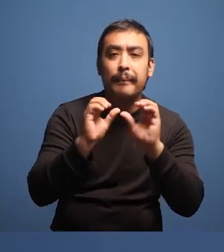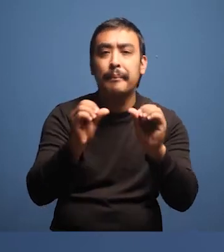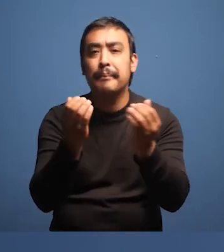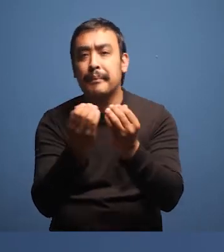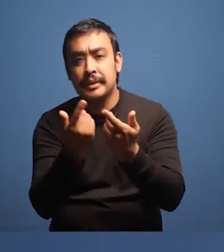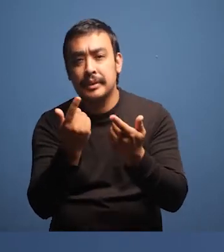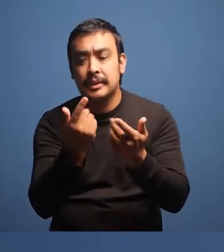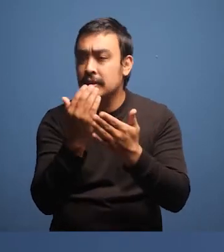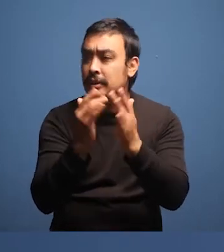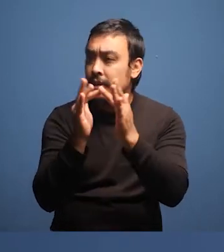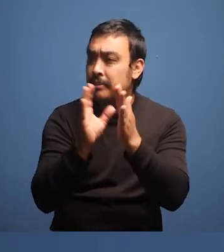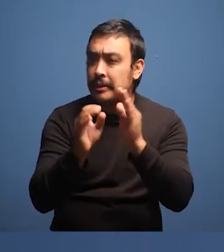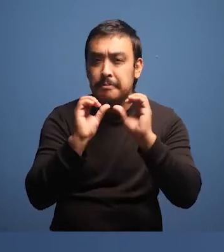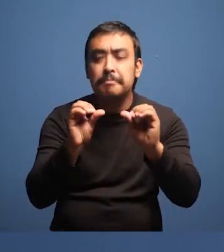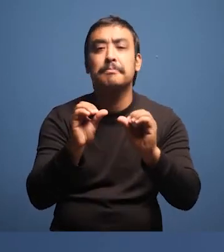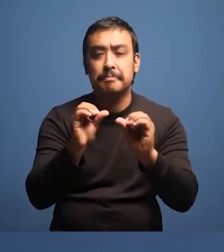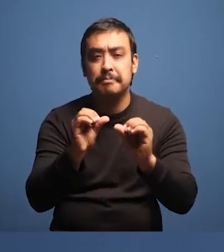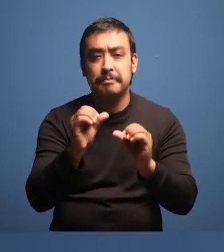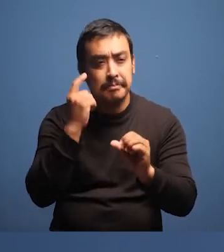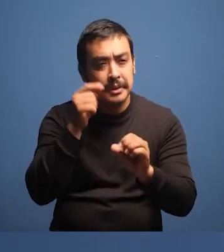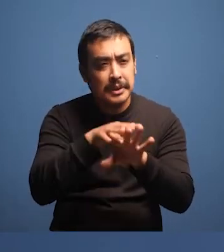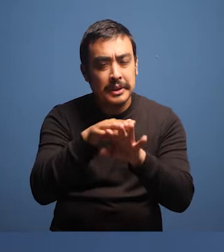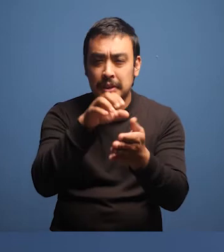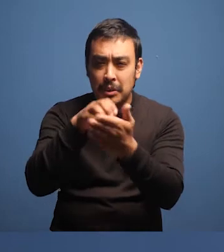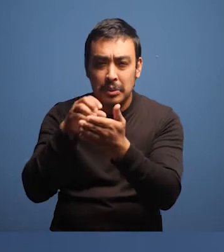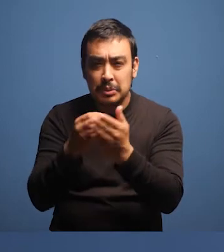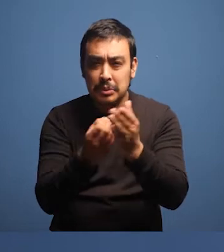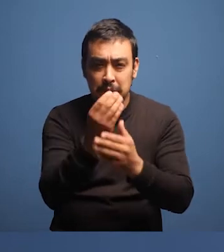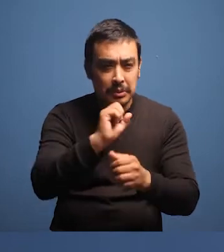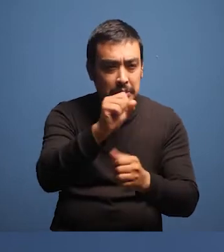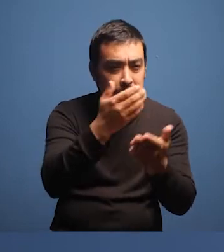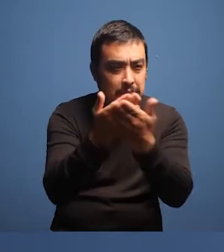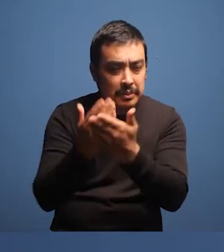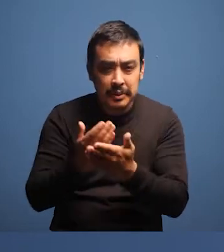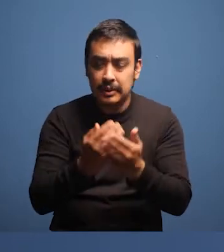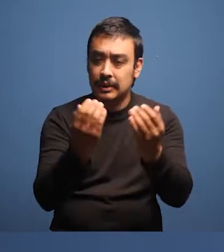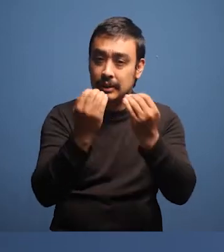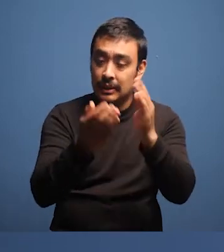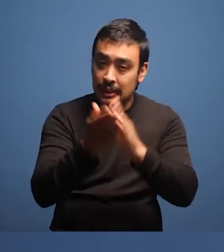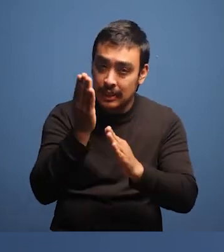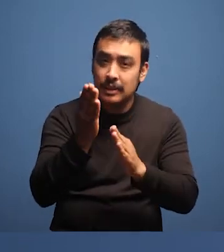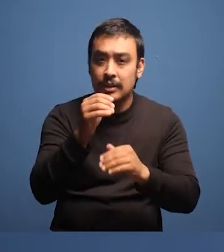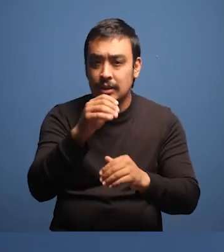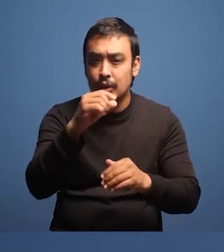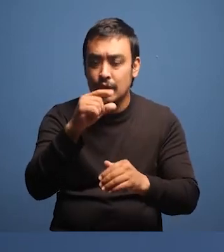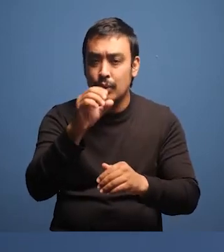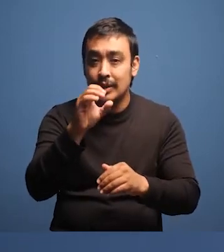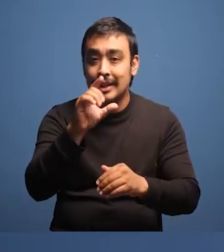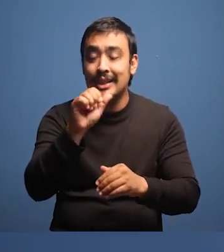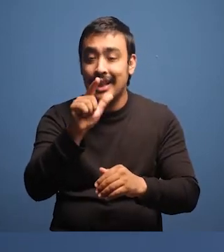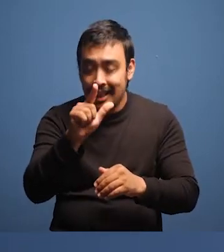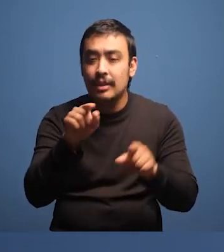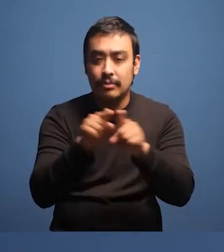केही भर्चुअली भयो हुन्थ्यो नि भन्दाखेरि उहाँले यति धेरै प्लेटफर्महरू भयो कि अब सबैमा एप्लाई गर्दै जाँदा सिक्दै जाँदाखेरि नै ग्लोकलको बारेमा थाहा पाएँ। ग्लोकलको पनि